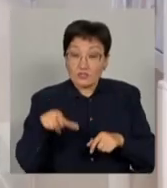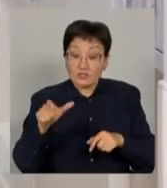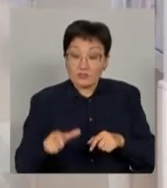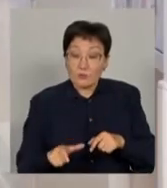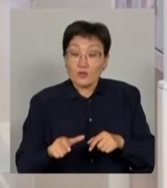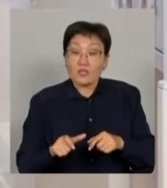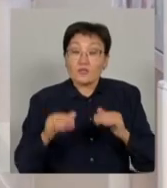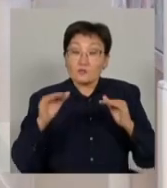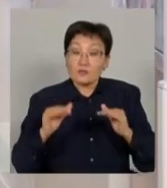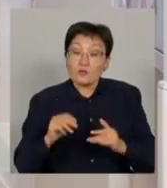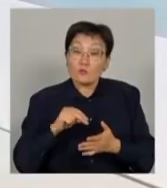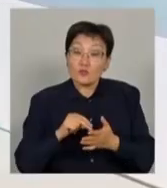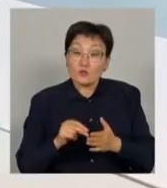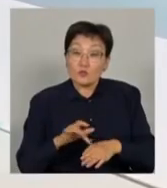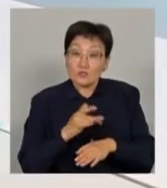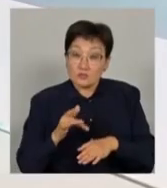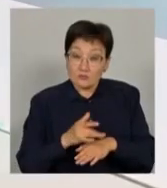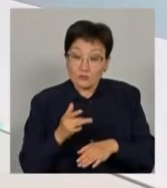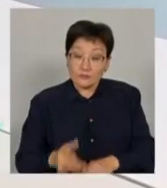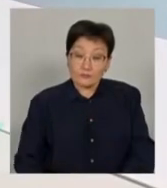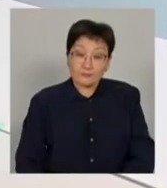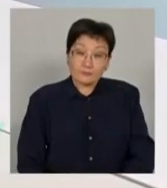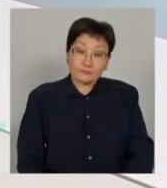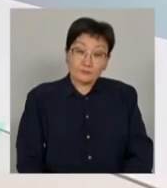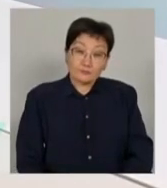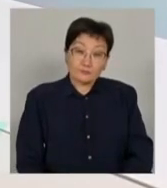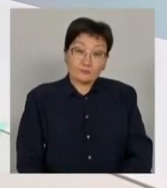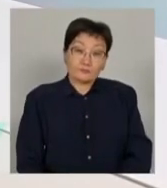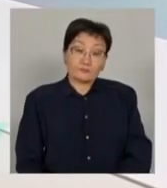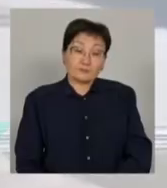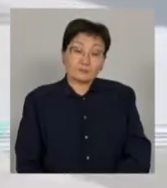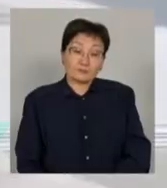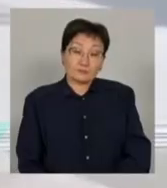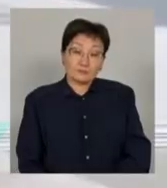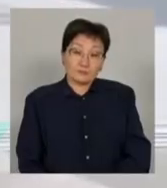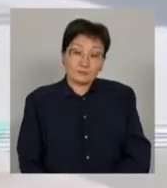И как следствие снизить стоимость услуг мира и жанного до станке телеканал Алматы Астана